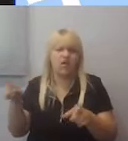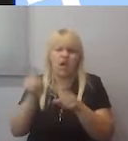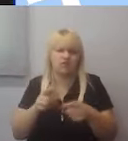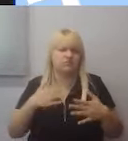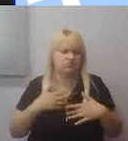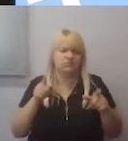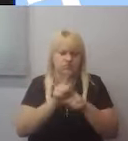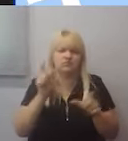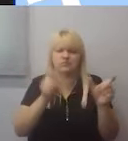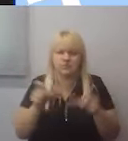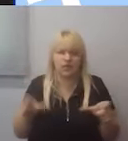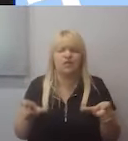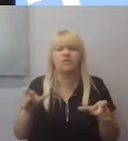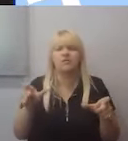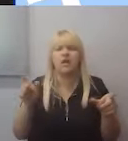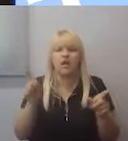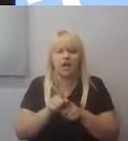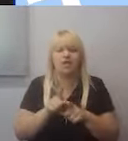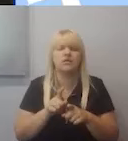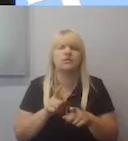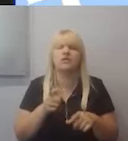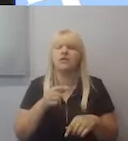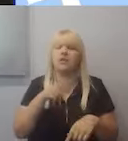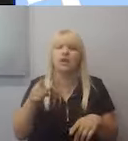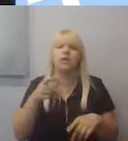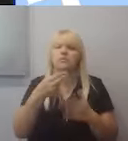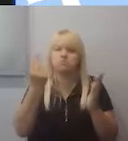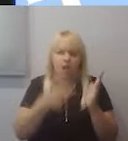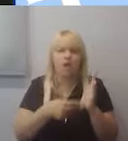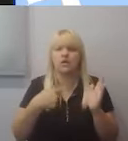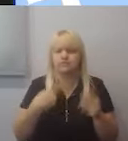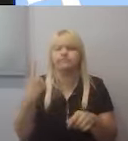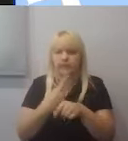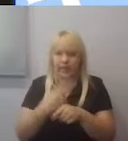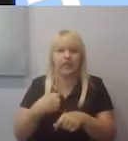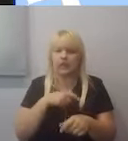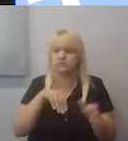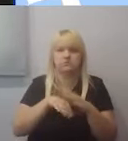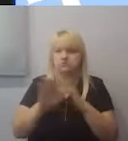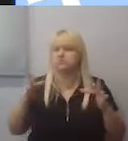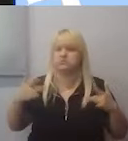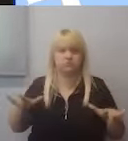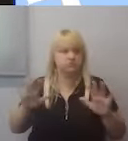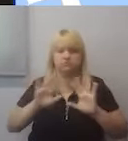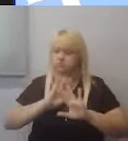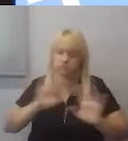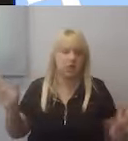ir nu vūts man liekas ņem tos parakstu ka viņi ir brīdināti un kā saka un tad atbildība pika uz viņiem bet tas pats arī ukrainā man liekas un tas tas ka